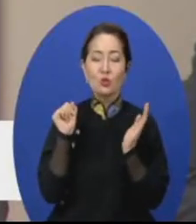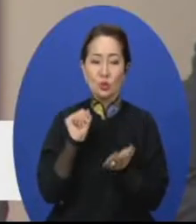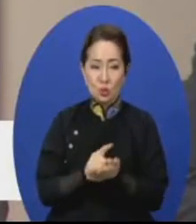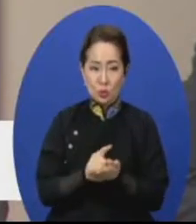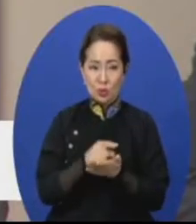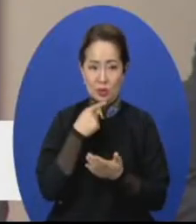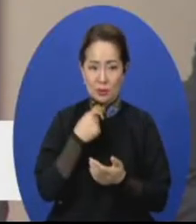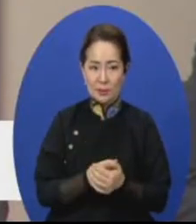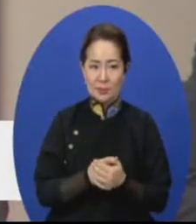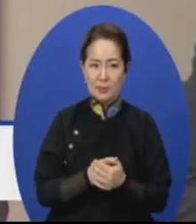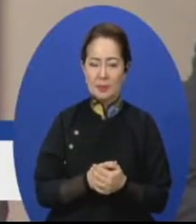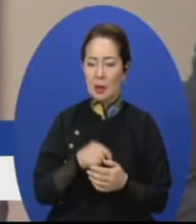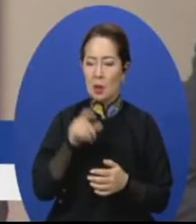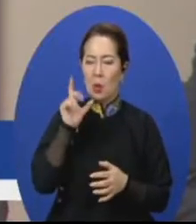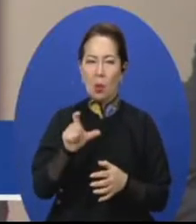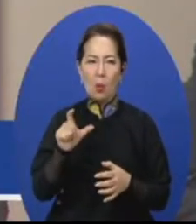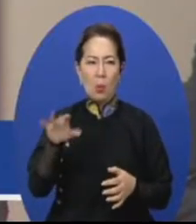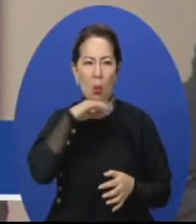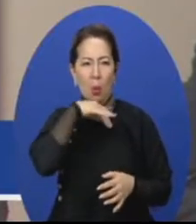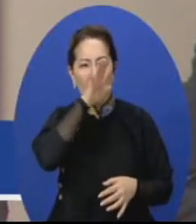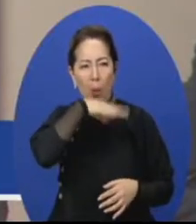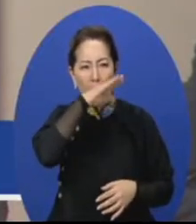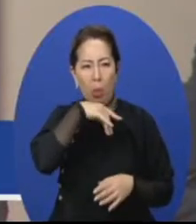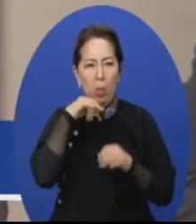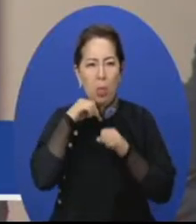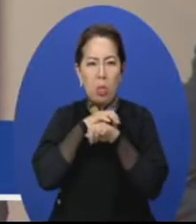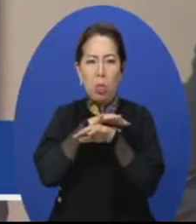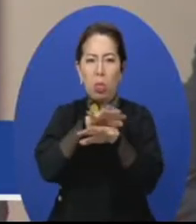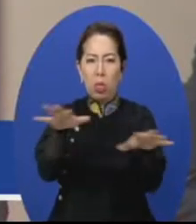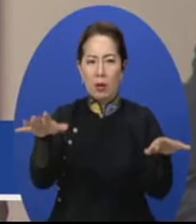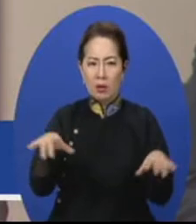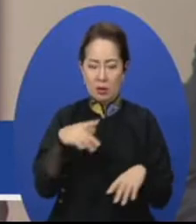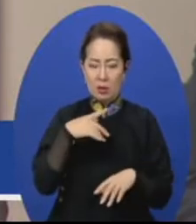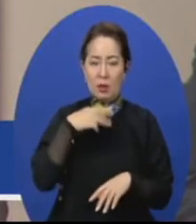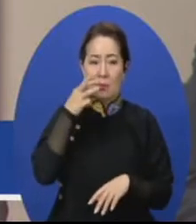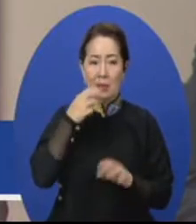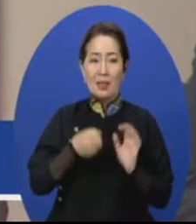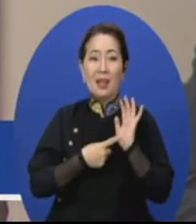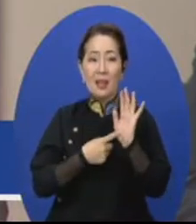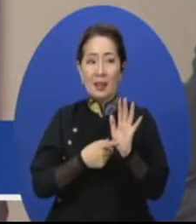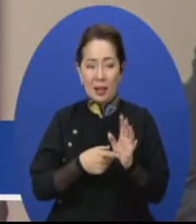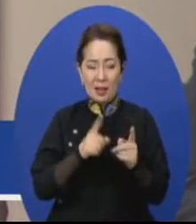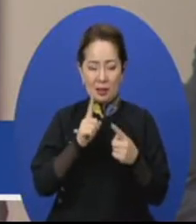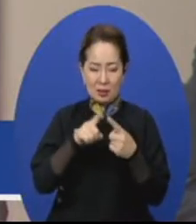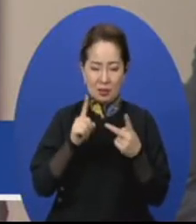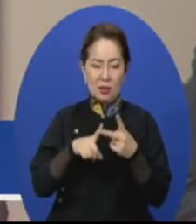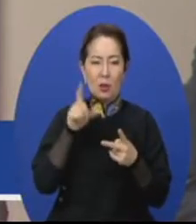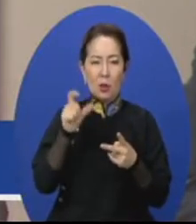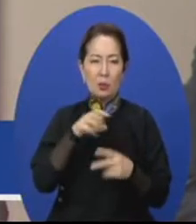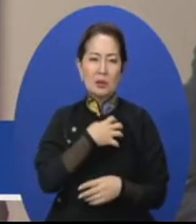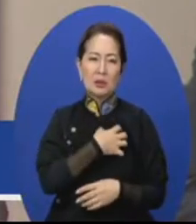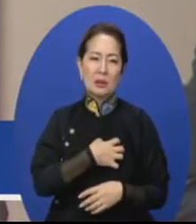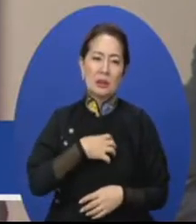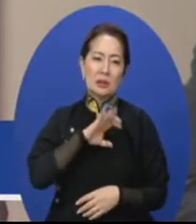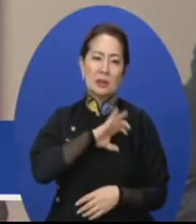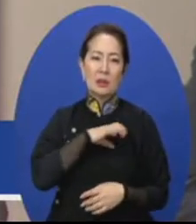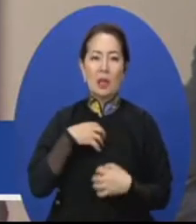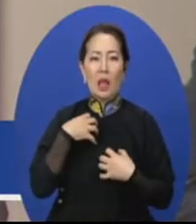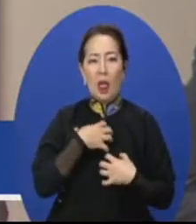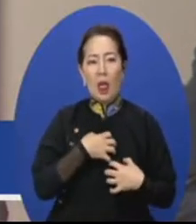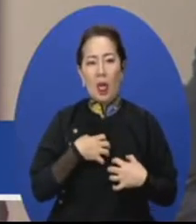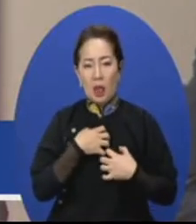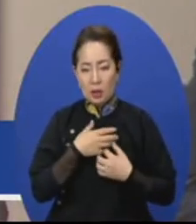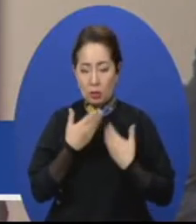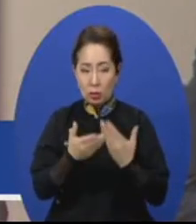түмнийг очинулдаг, хотлоо хавсан мэдээллүүдийг тараадаг, олон түмний сэтгэл санааг өмүүлдэг,